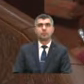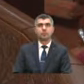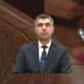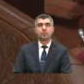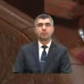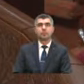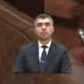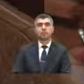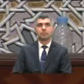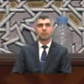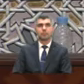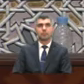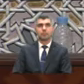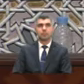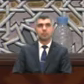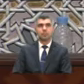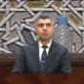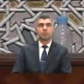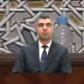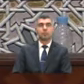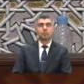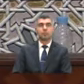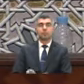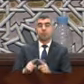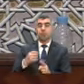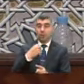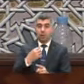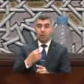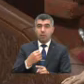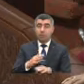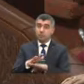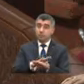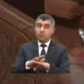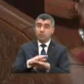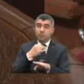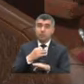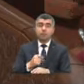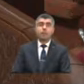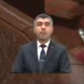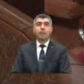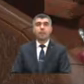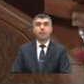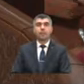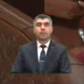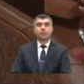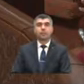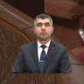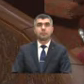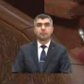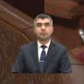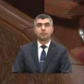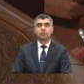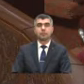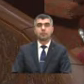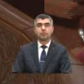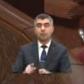السيد تفضلوا السيده الوزيره. ايوا انا غير التمس ان يبعد، انا غير التمس، انا غير كنلتمس